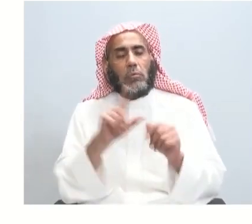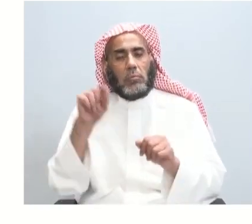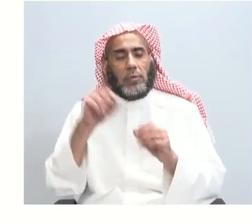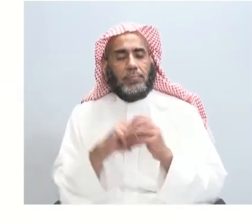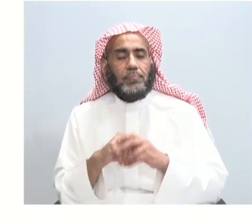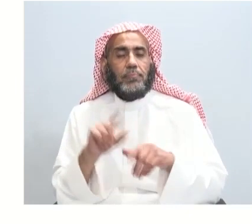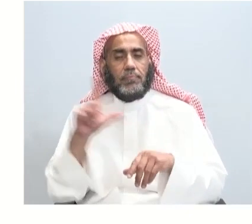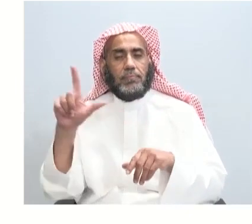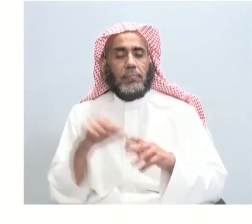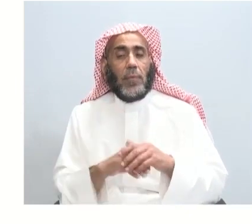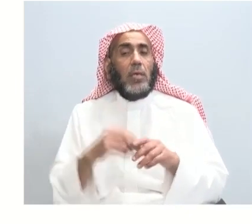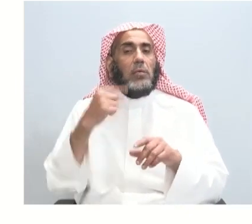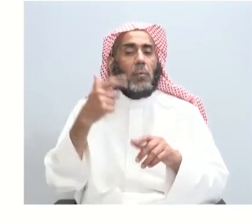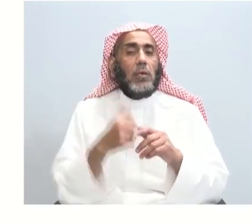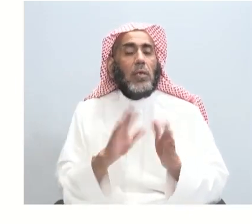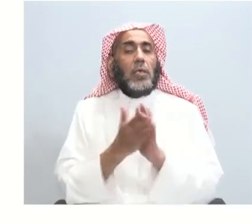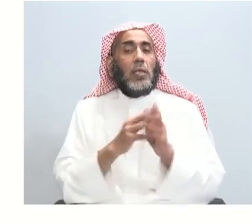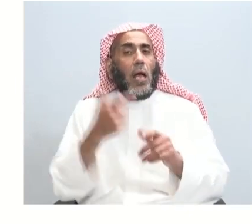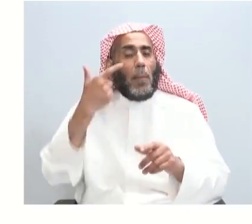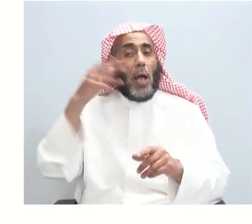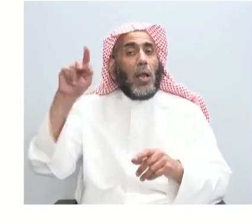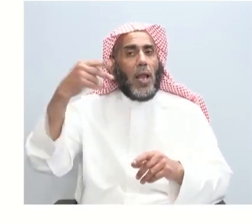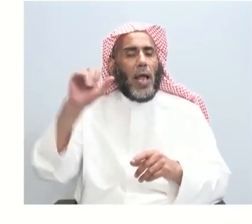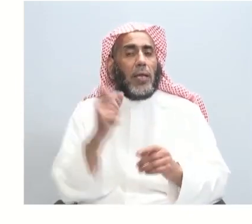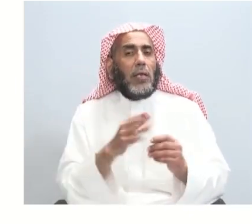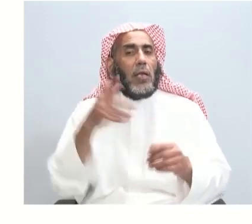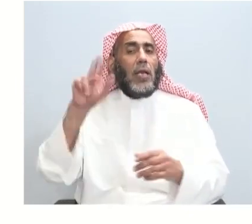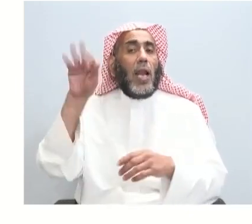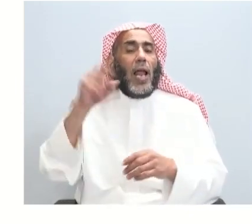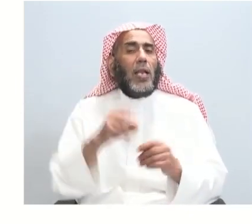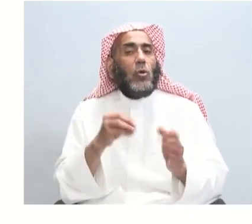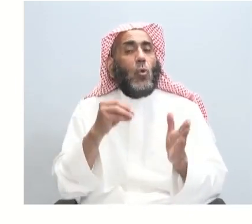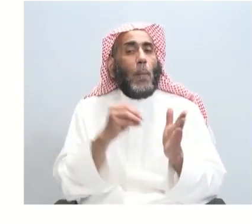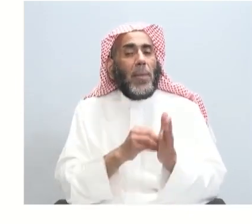ممتاز. سابعا كتاب العين الخليل يعد من معاجم الموضوعات.